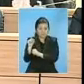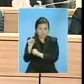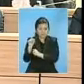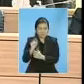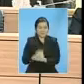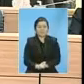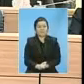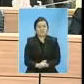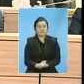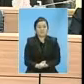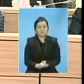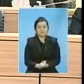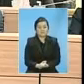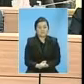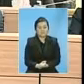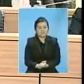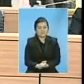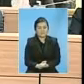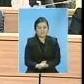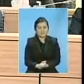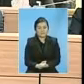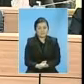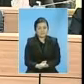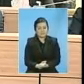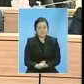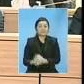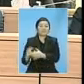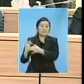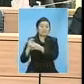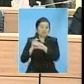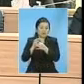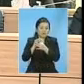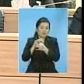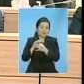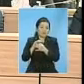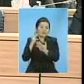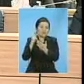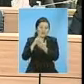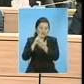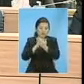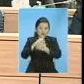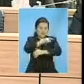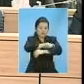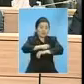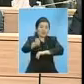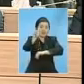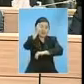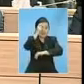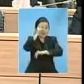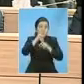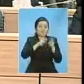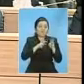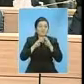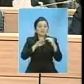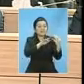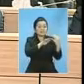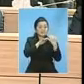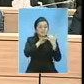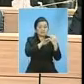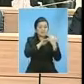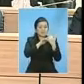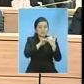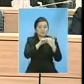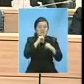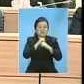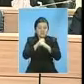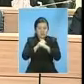างบริหารในทางวิศวกรรมการสื่อสาร 70% ท่านจะได้งานแค่